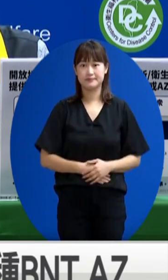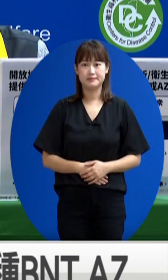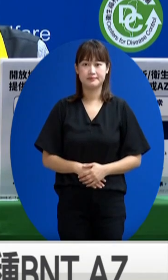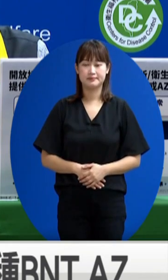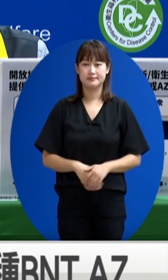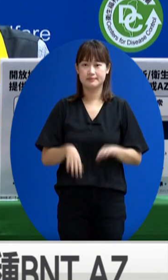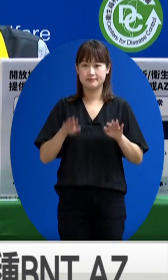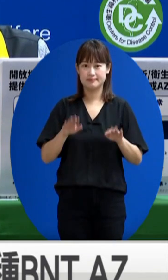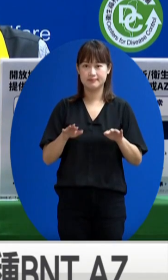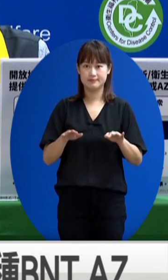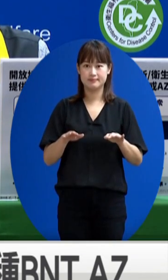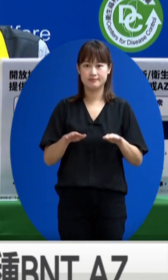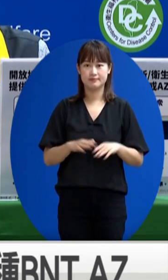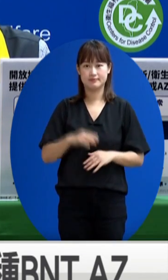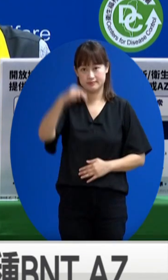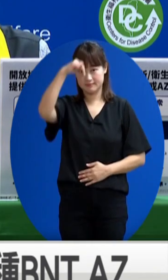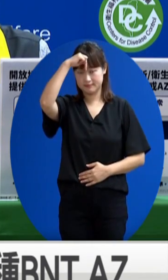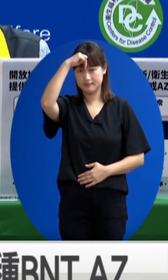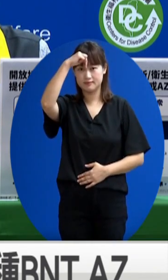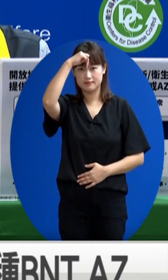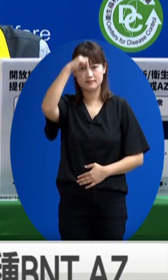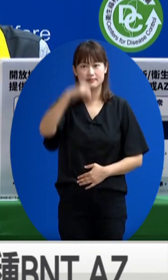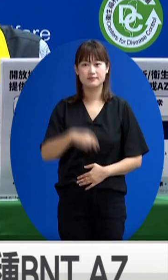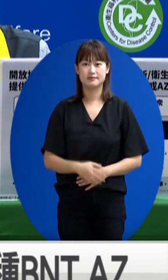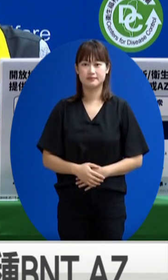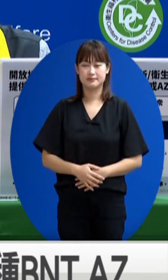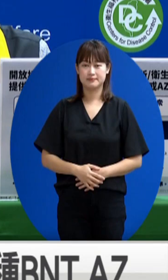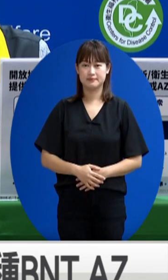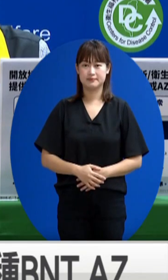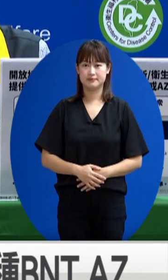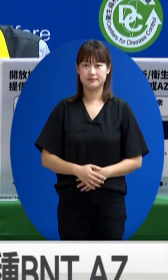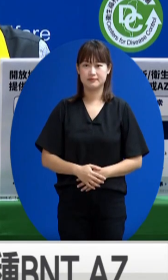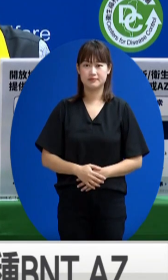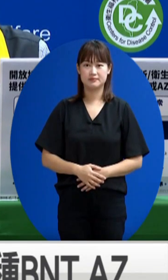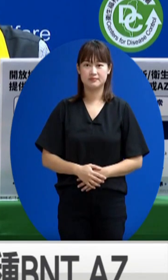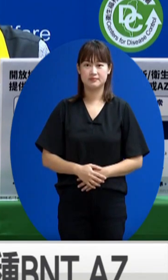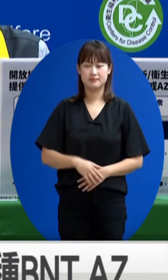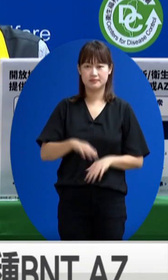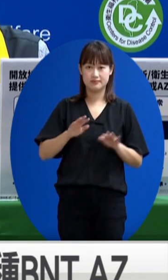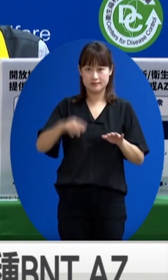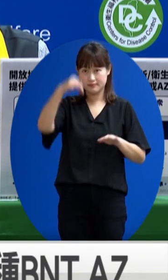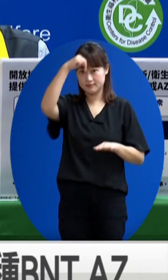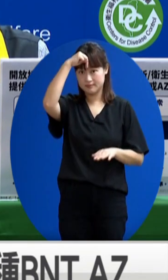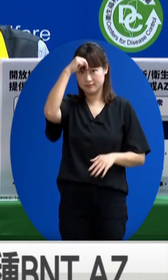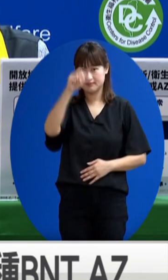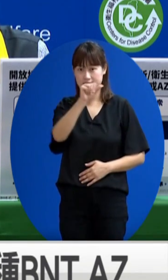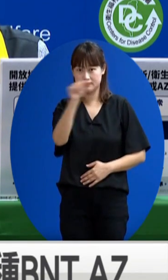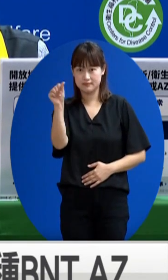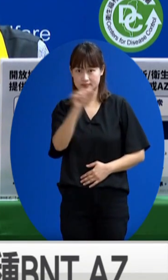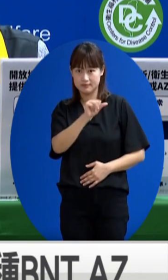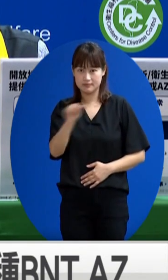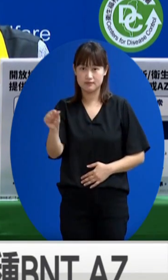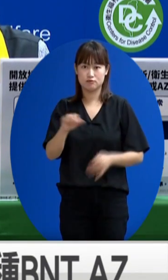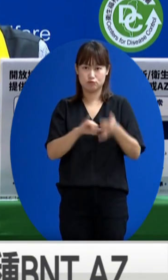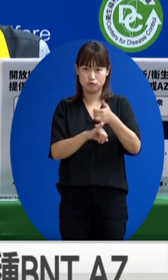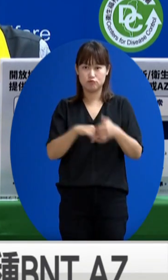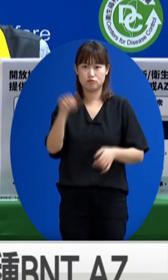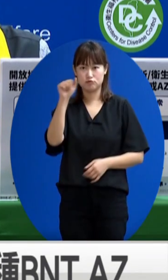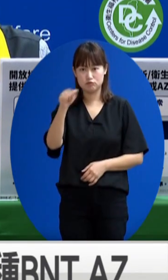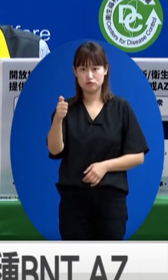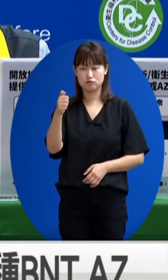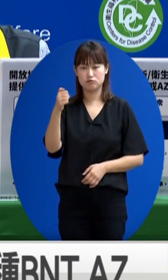我们今天下午大概下午的时候，我们有 AD 疫苗约